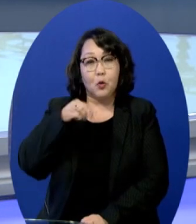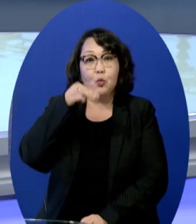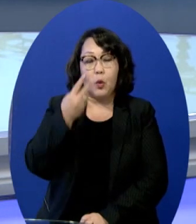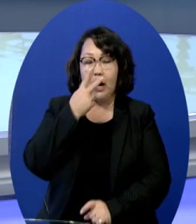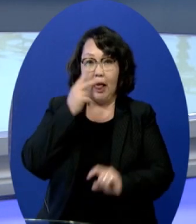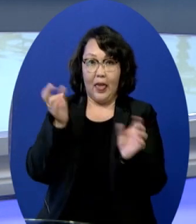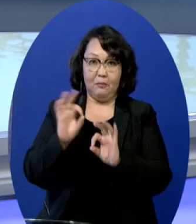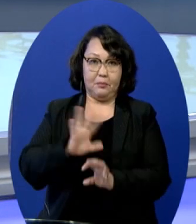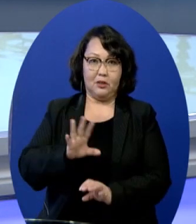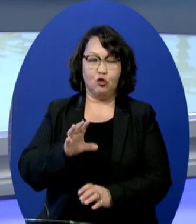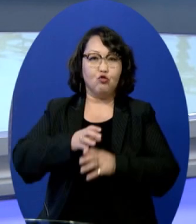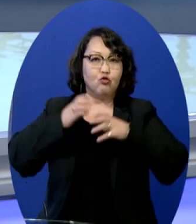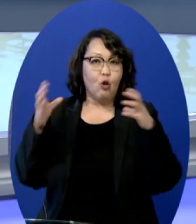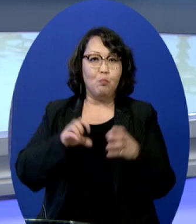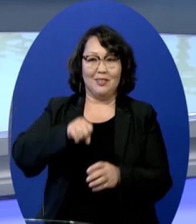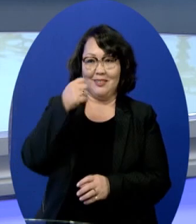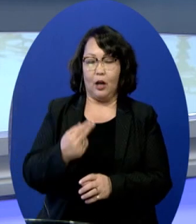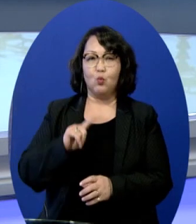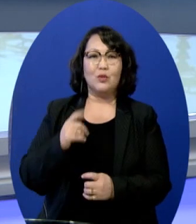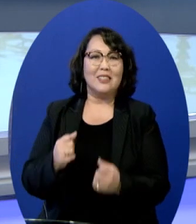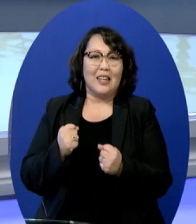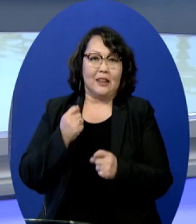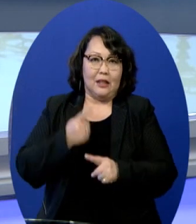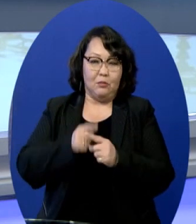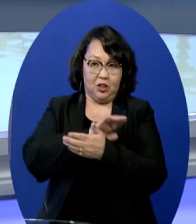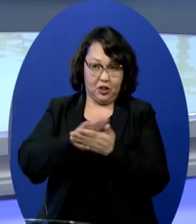томоохон станцуудаа өргөтгөх шинэ их үйлсвэрийг яаралтай